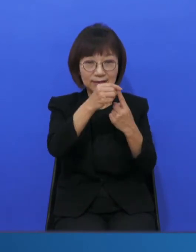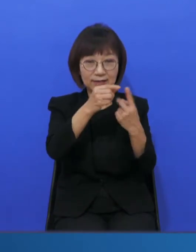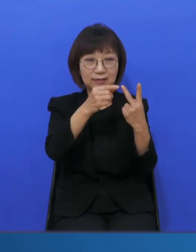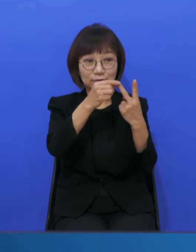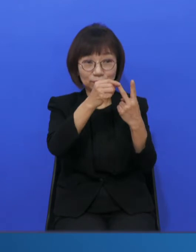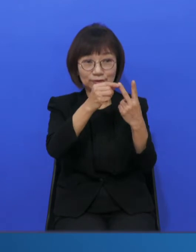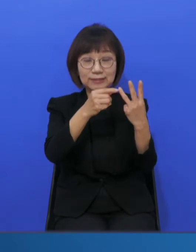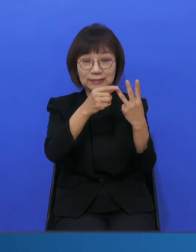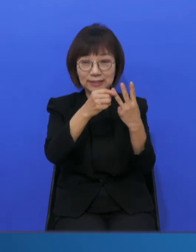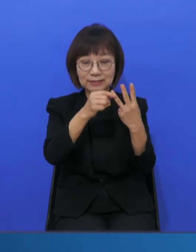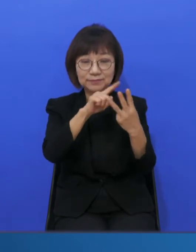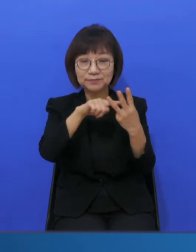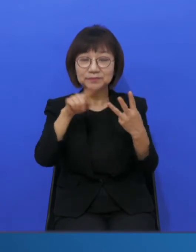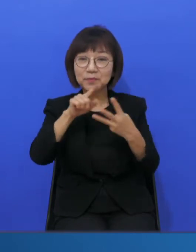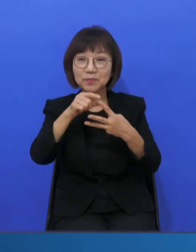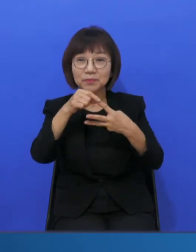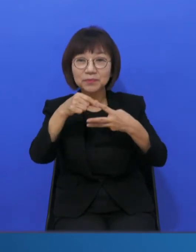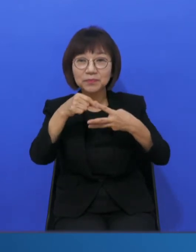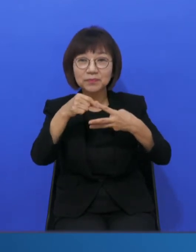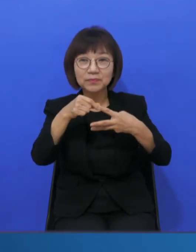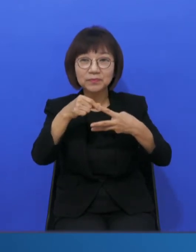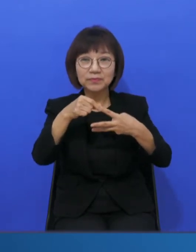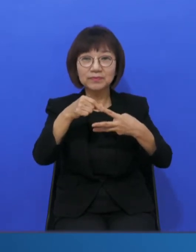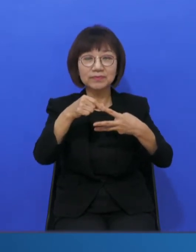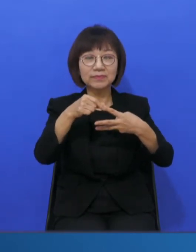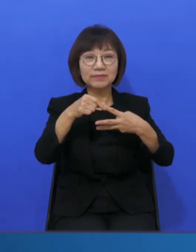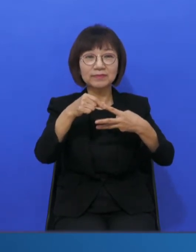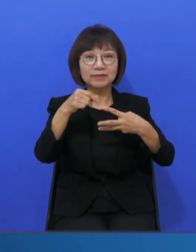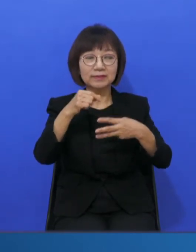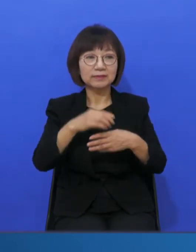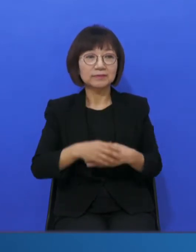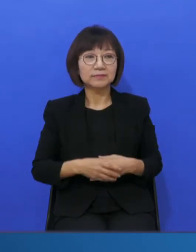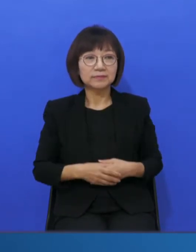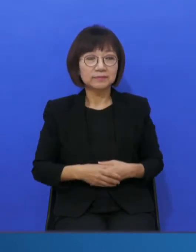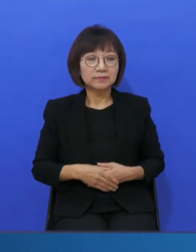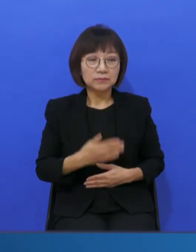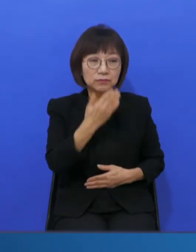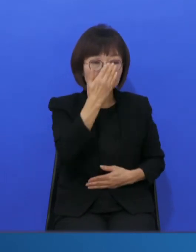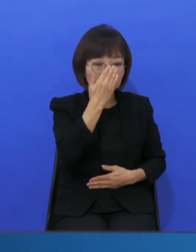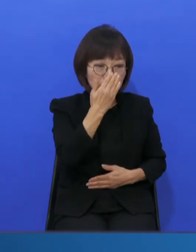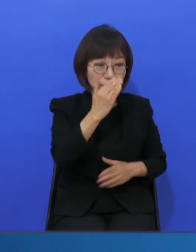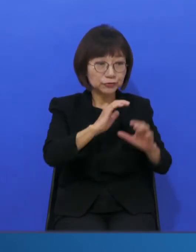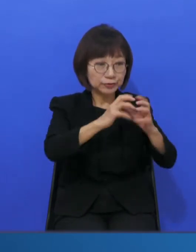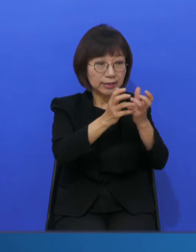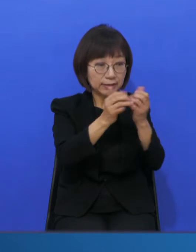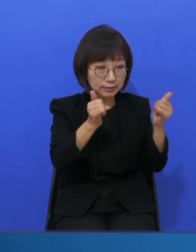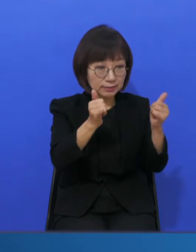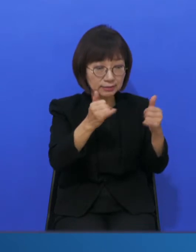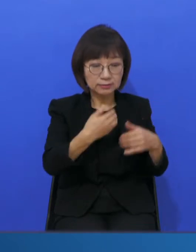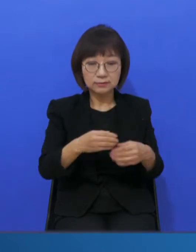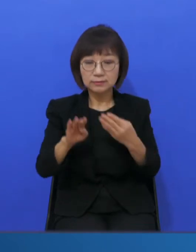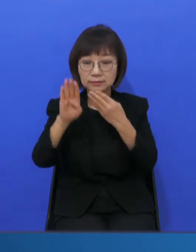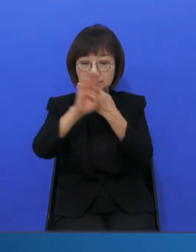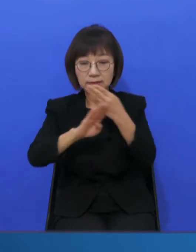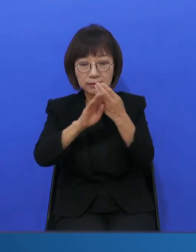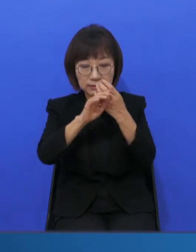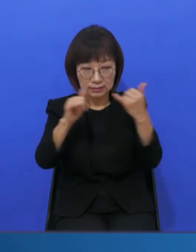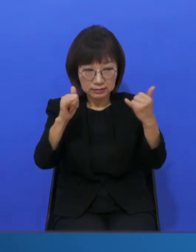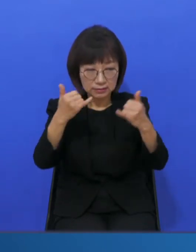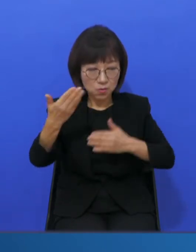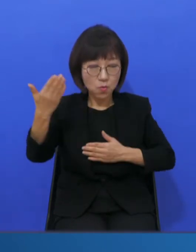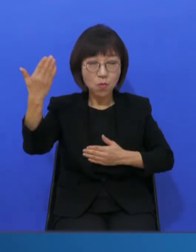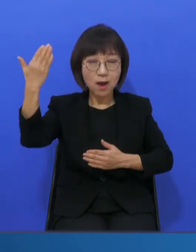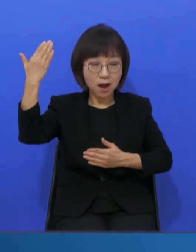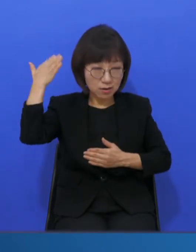we have to take heed of 3 things. 첫째 뭡니까? What is the first? 유대인과 바리새인들의 과거